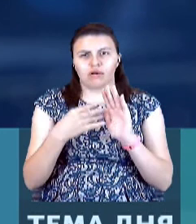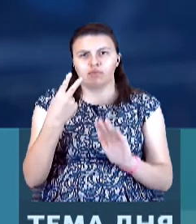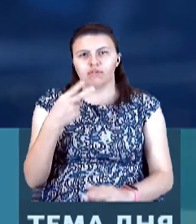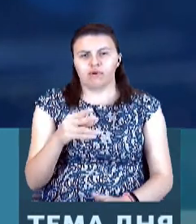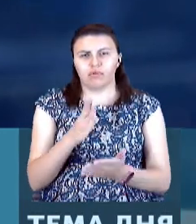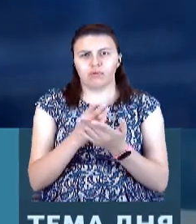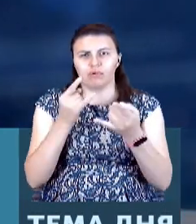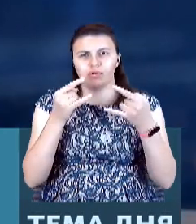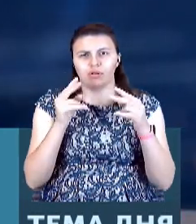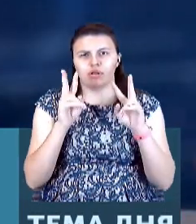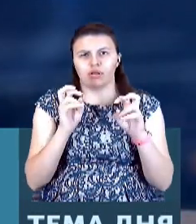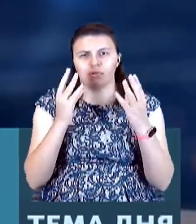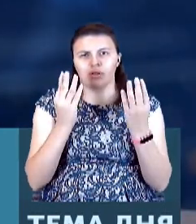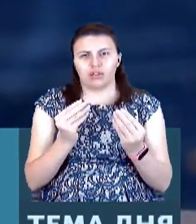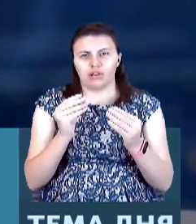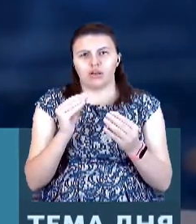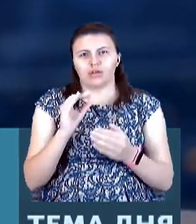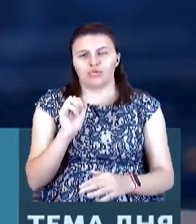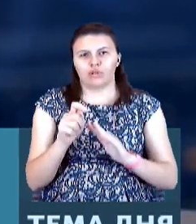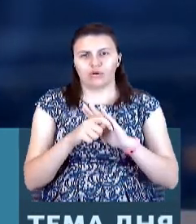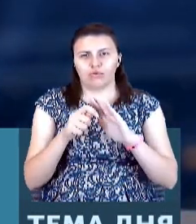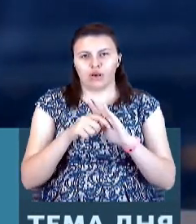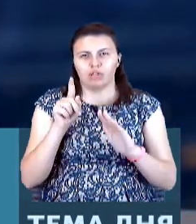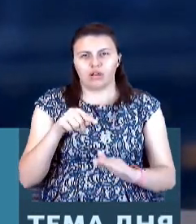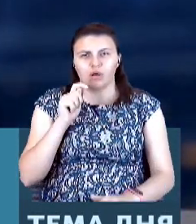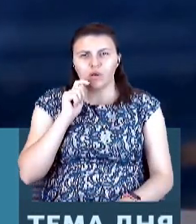19:20 в прямому ефірі телеканалу UA Донбас, а також на